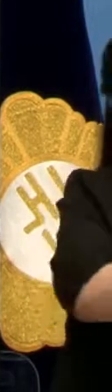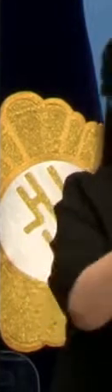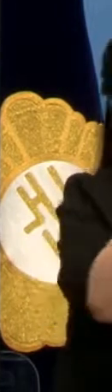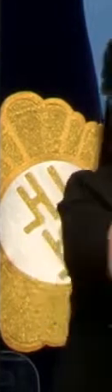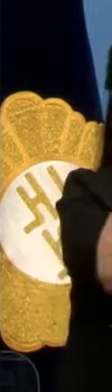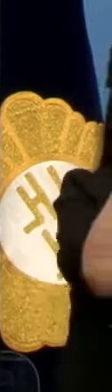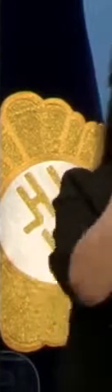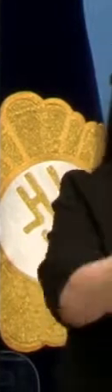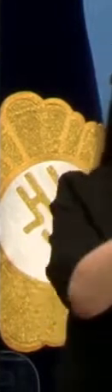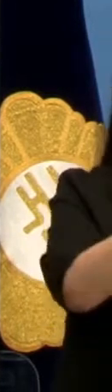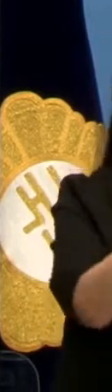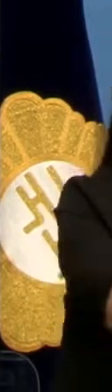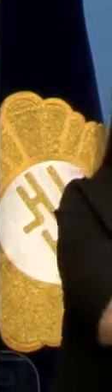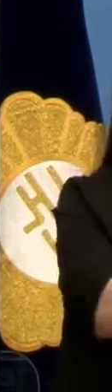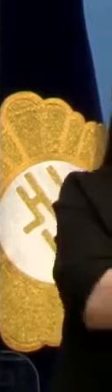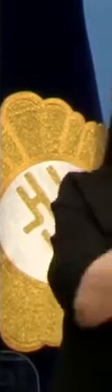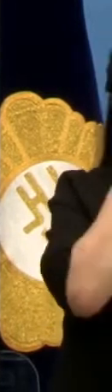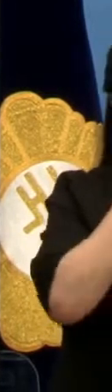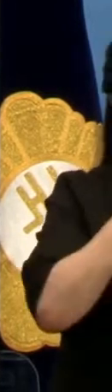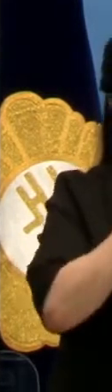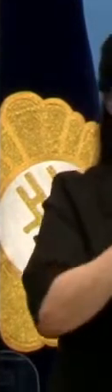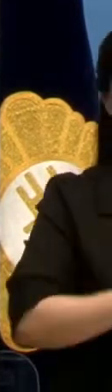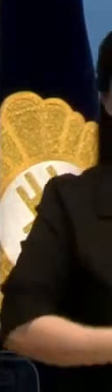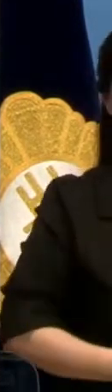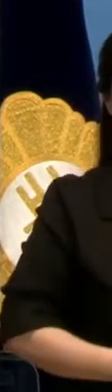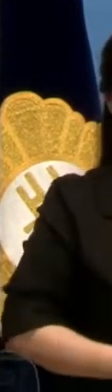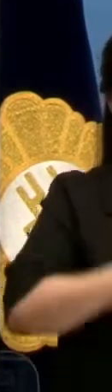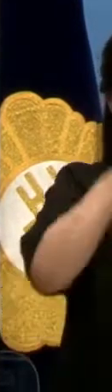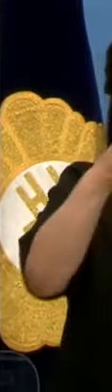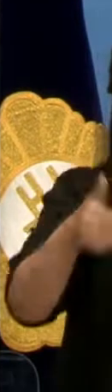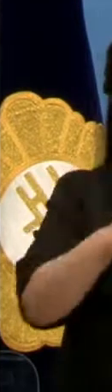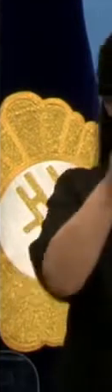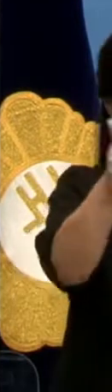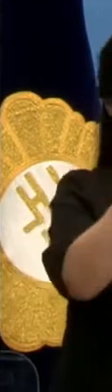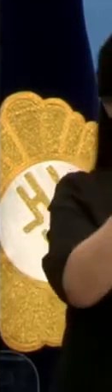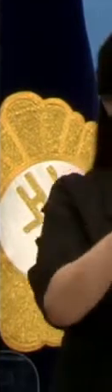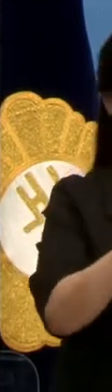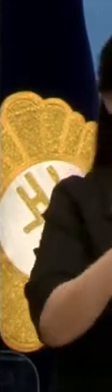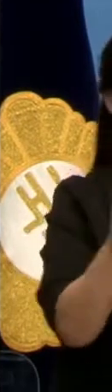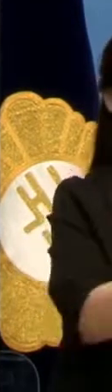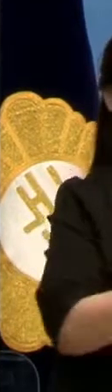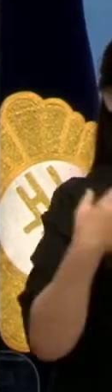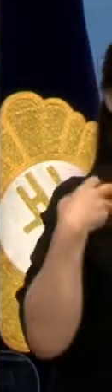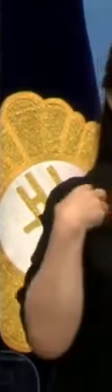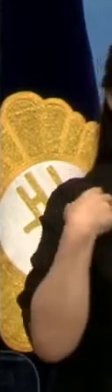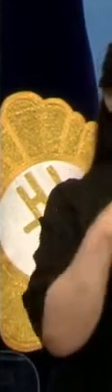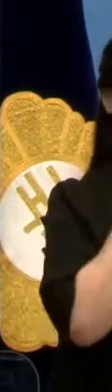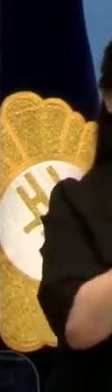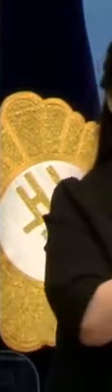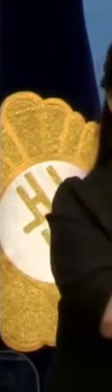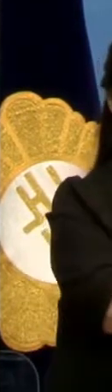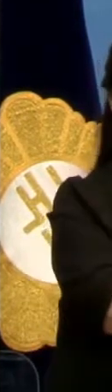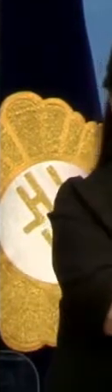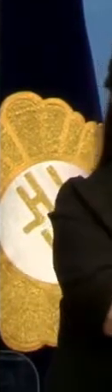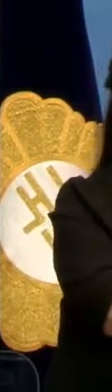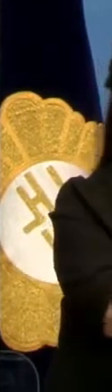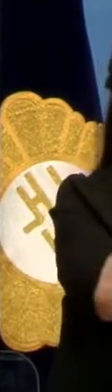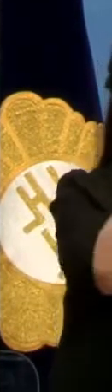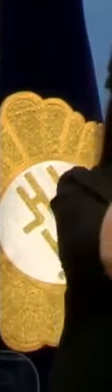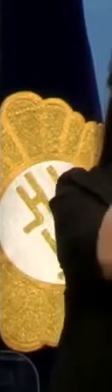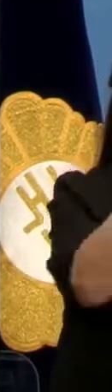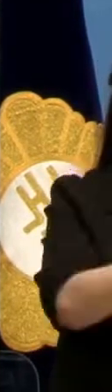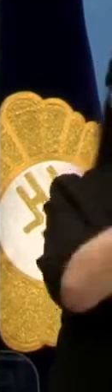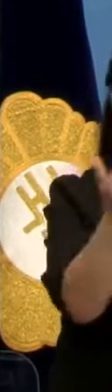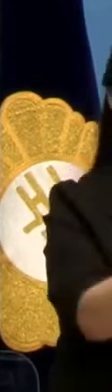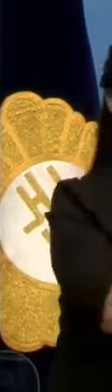기본소득 국회로 만들어 갑시다. 이재명 지사께서 오늘 국회의 역할을 말씀하셨습니다. 기본소득의